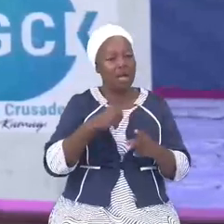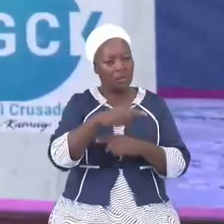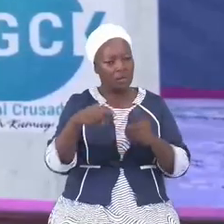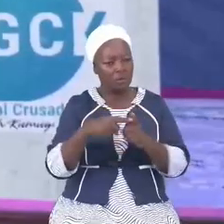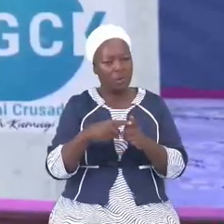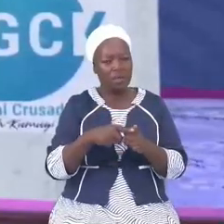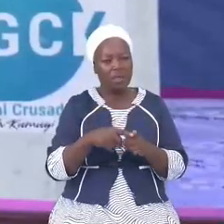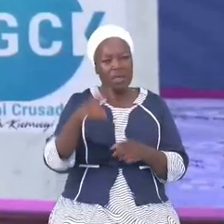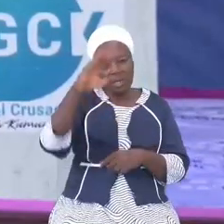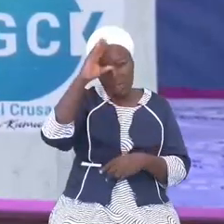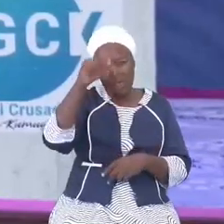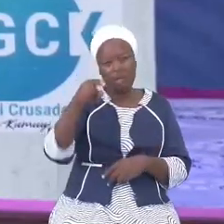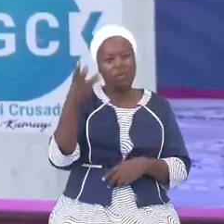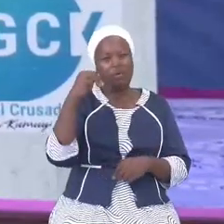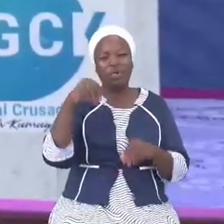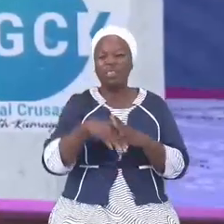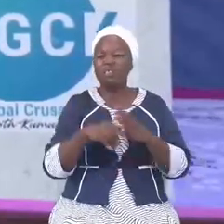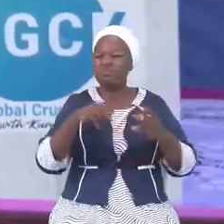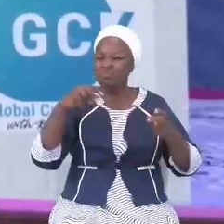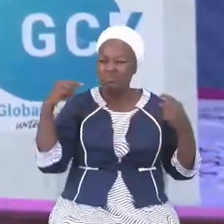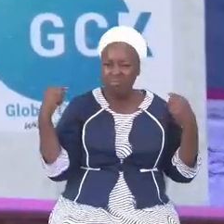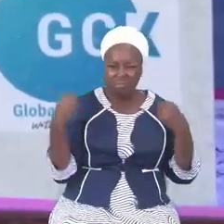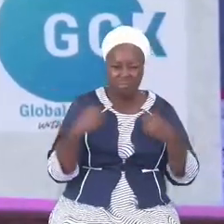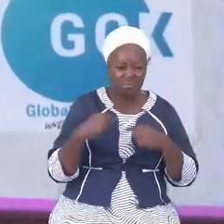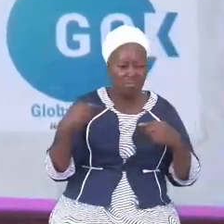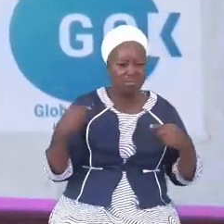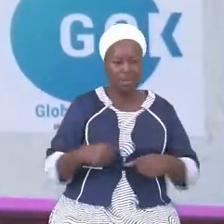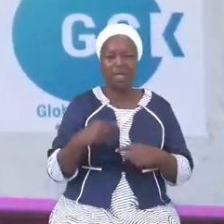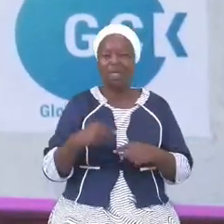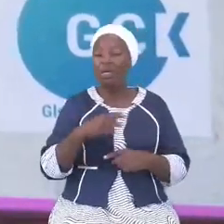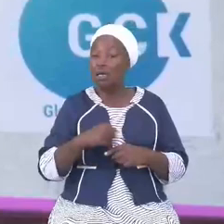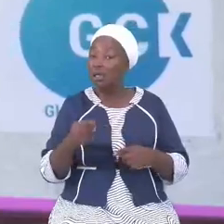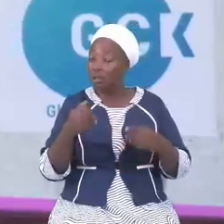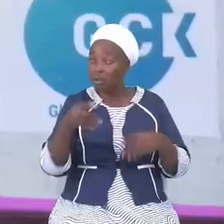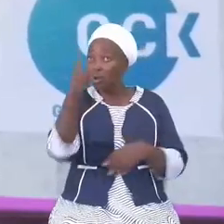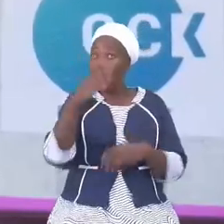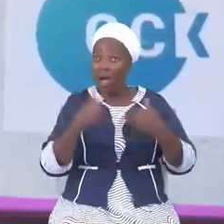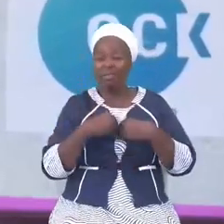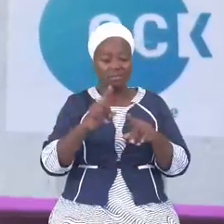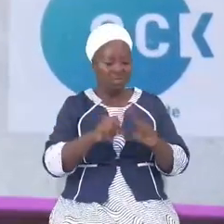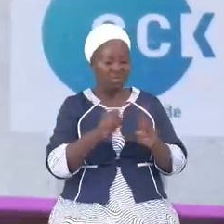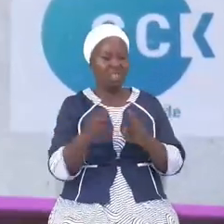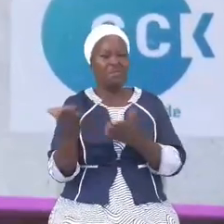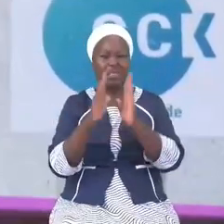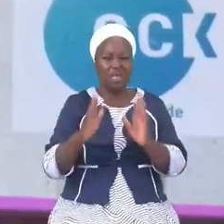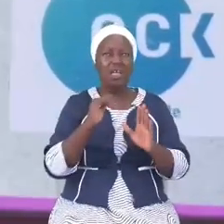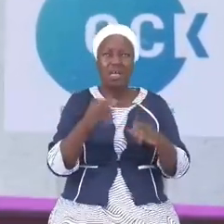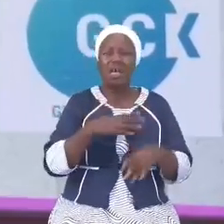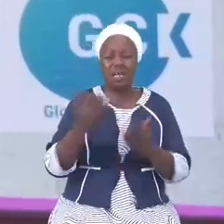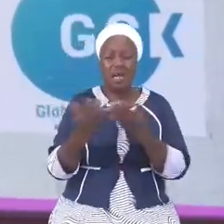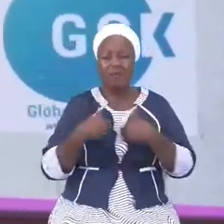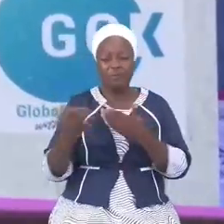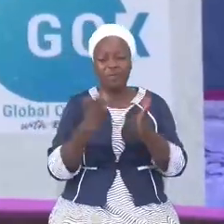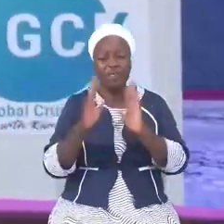Dieu a plusieurs messagers. Il a un messager de miséricorde. Son nom est Miséricorde. Et il vient te dire,